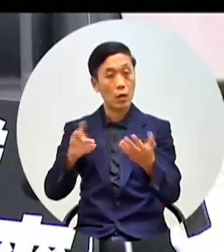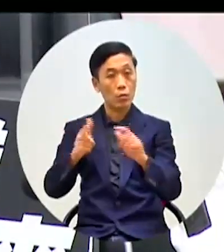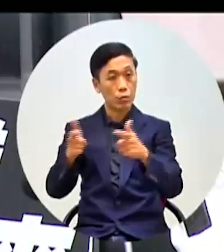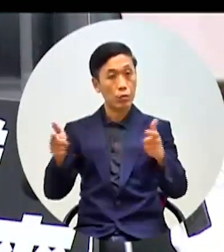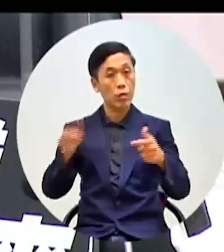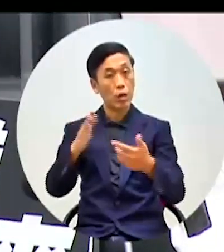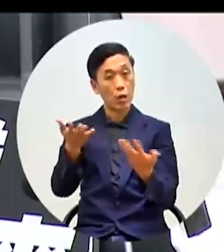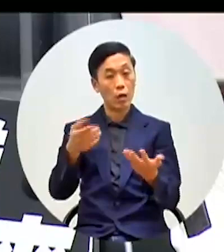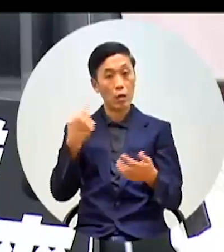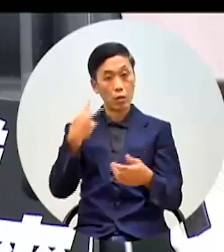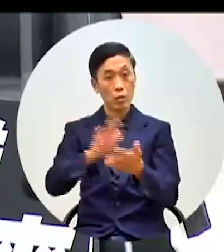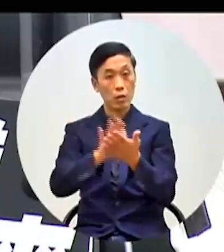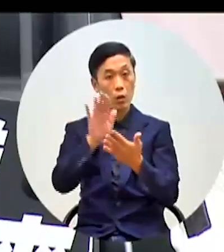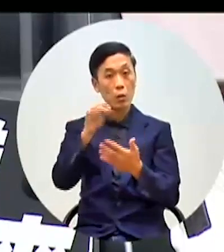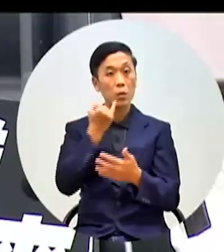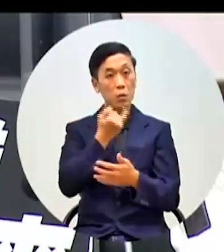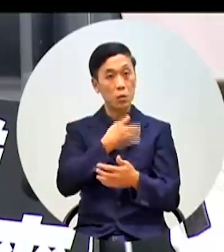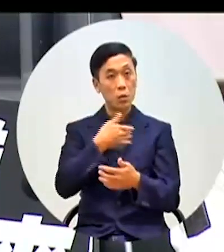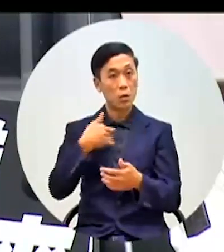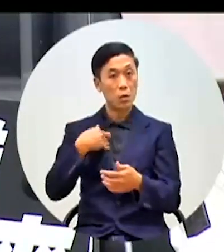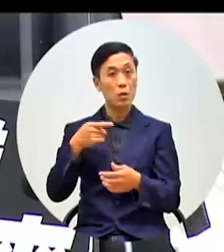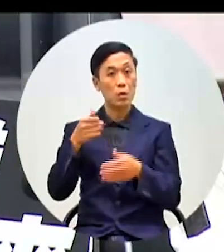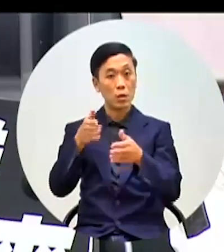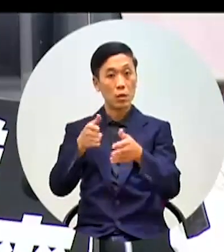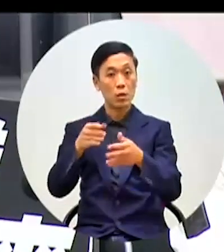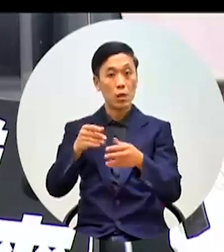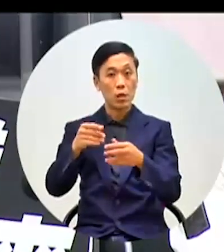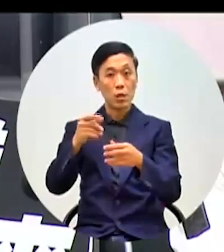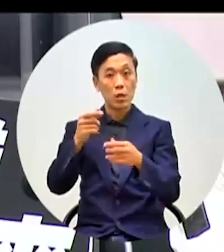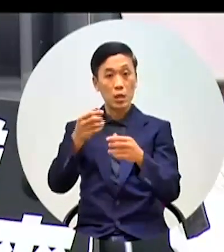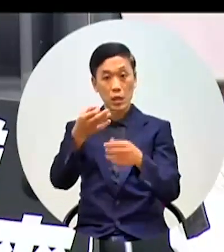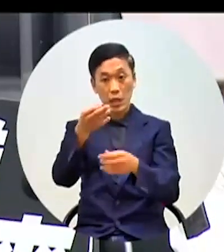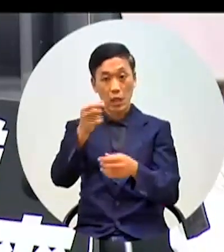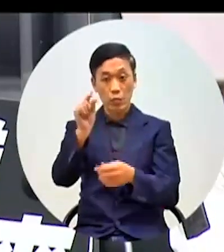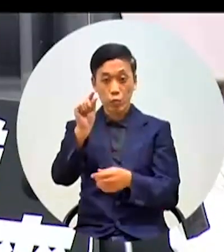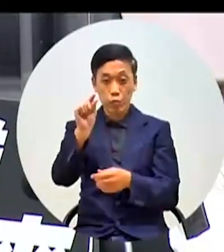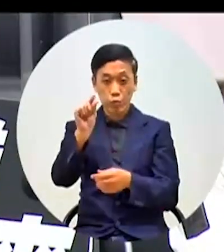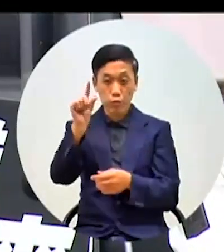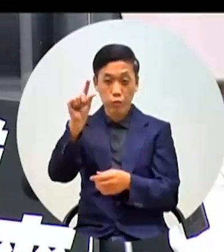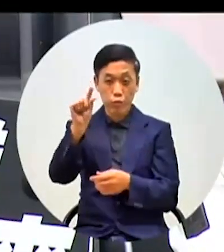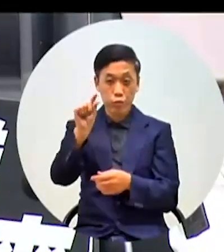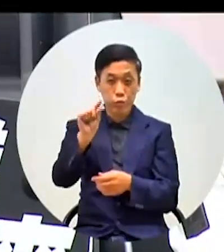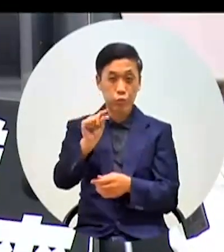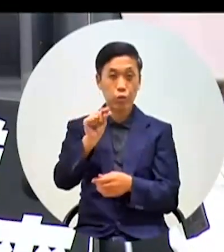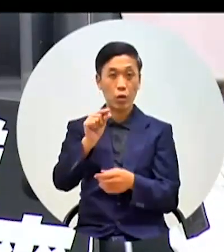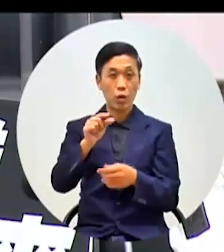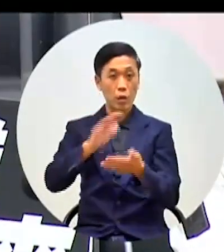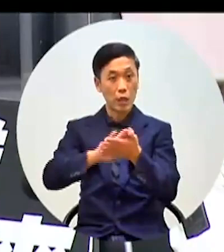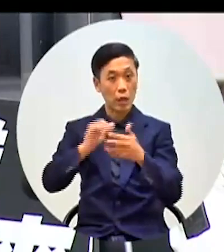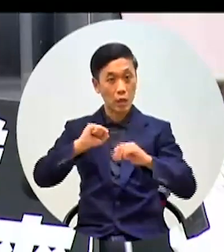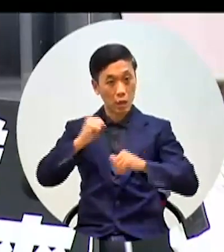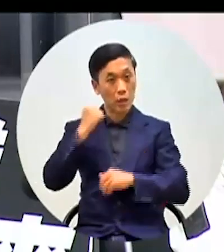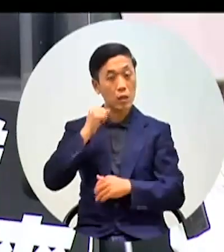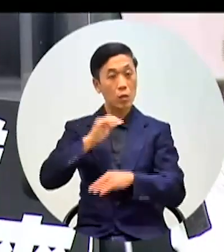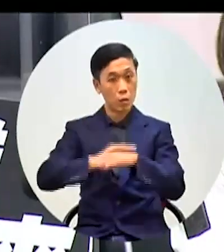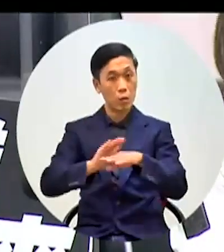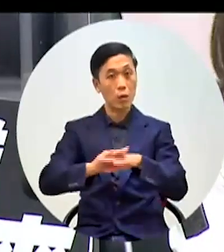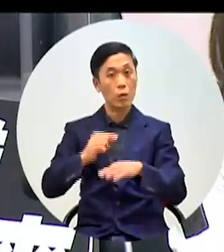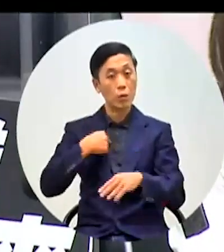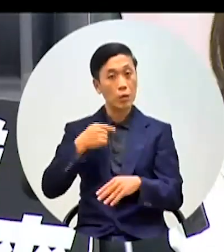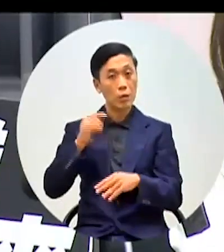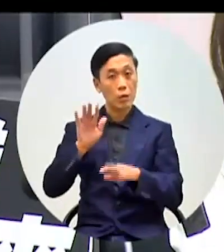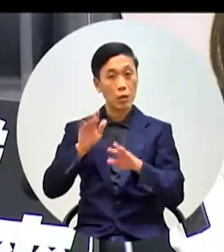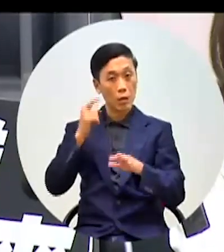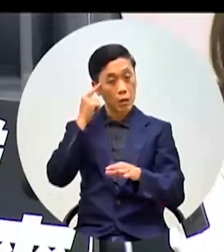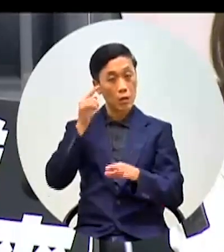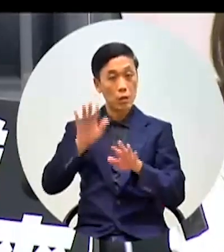膨的压力，包括加上我们的物资哈，我们现在都是万物齐涨啊。我跟你讲，年轻人真的哈、哦、要